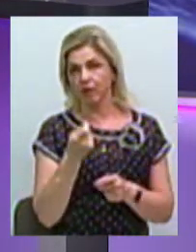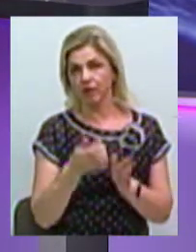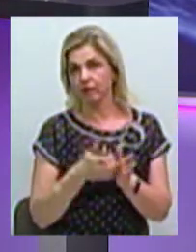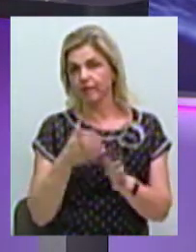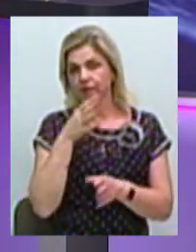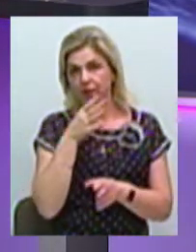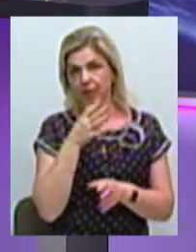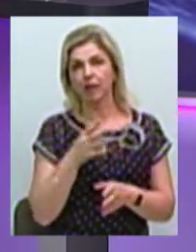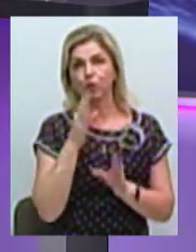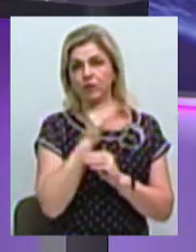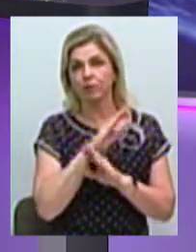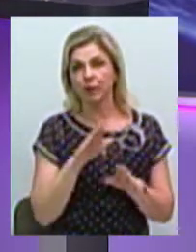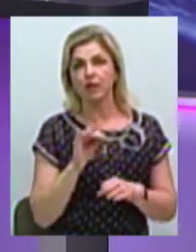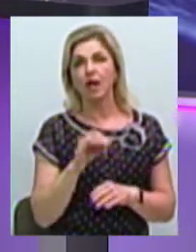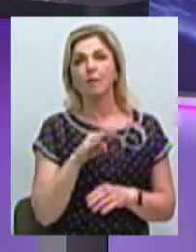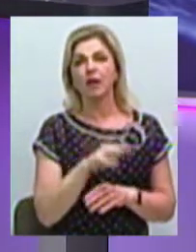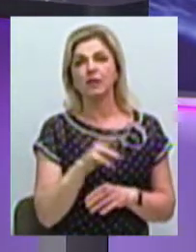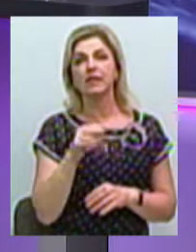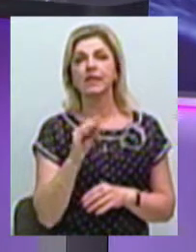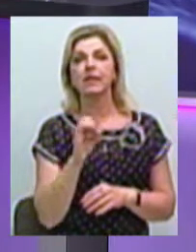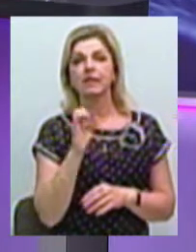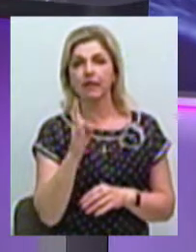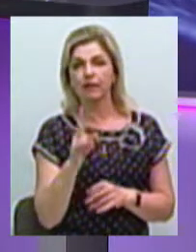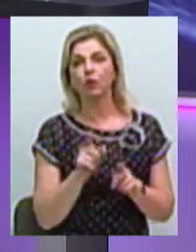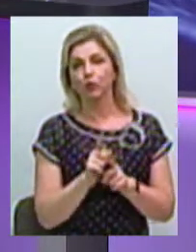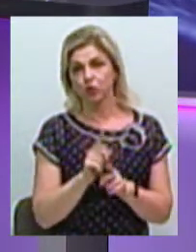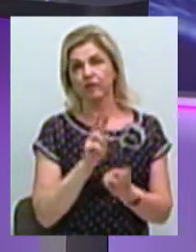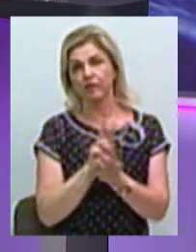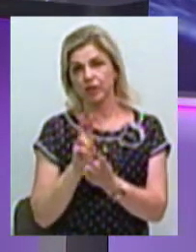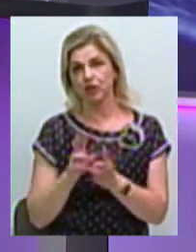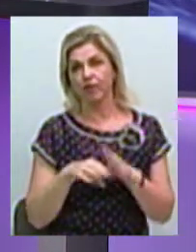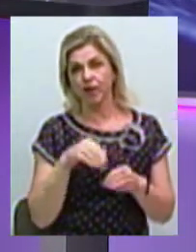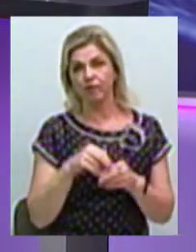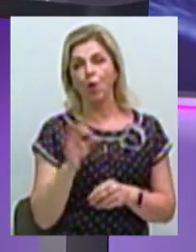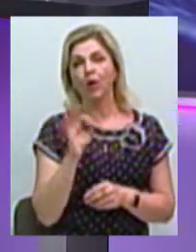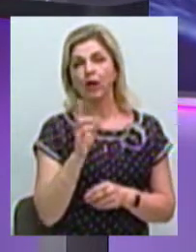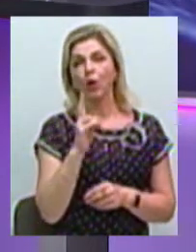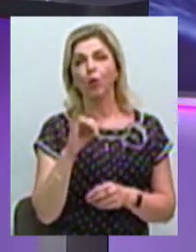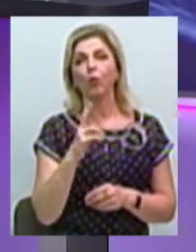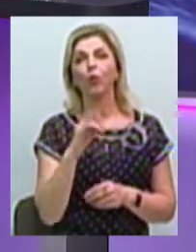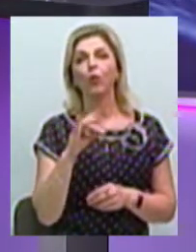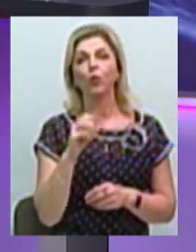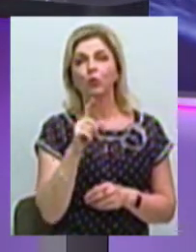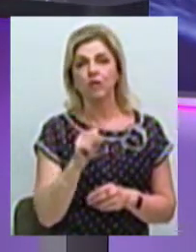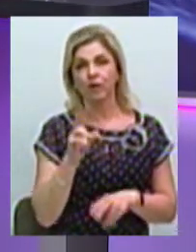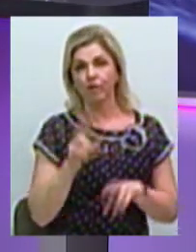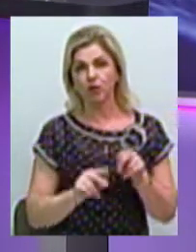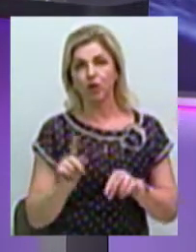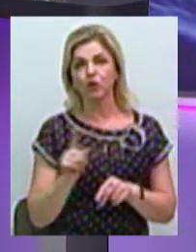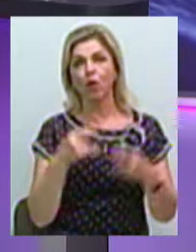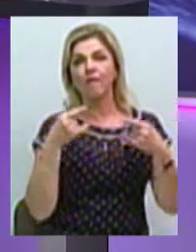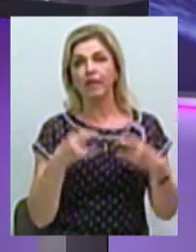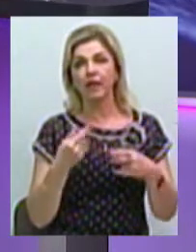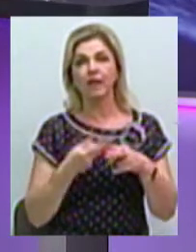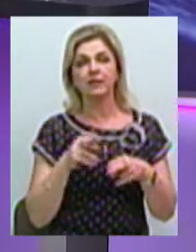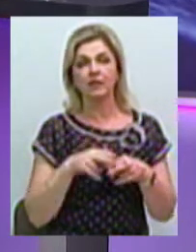встиг. Максим Дирдін також на зустрічах із виборцями. І Олександр Кукуруза вважає, що ефір –